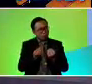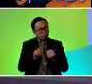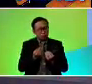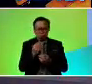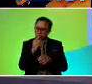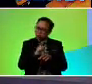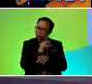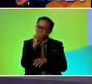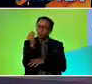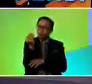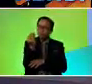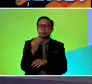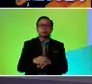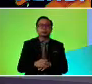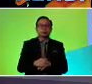tapi